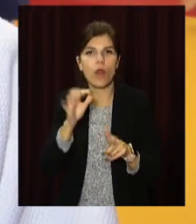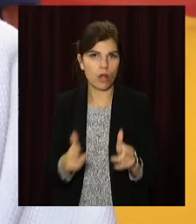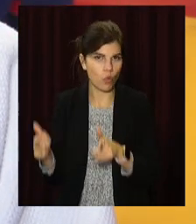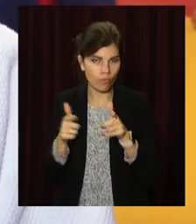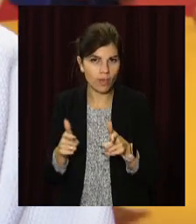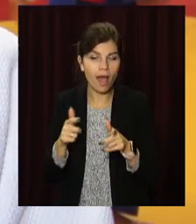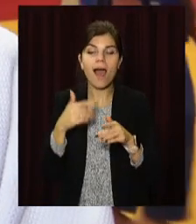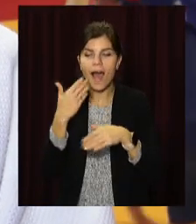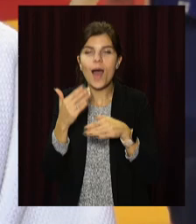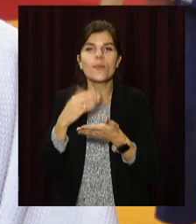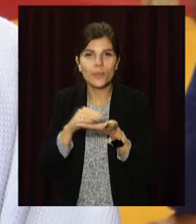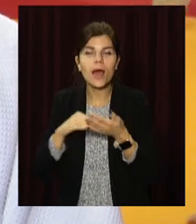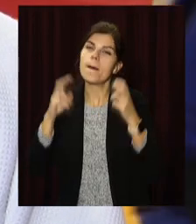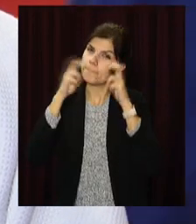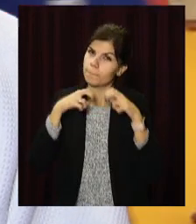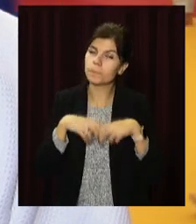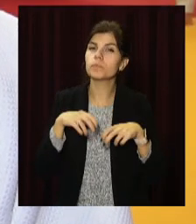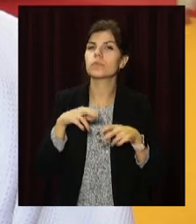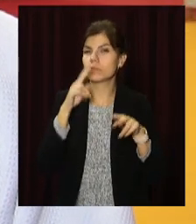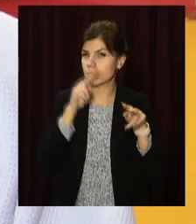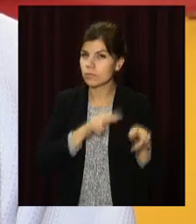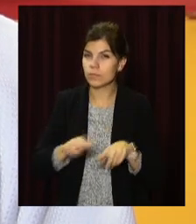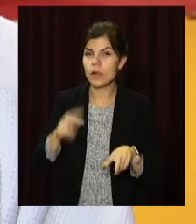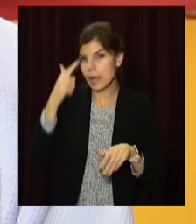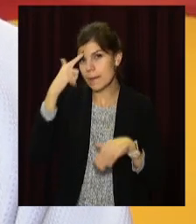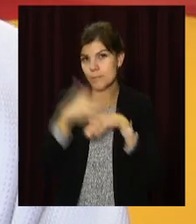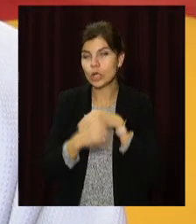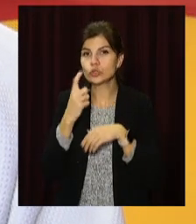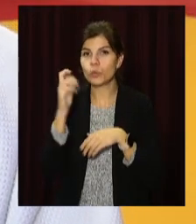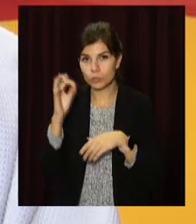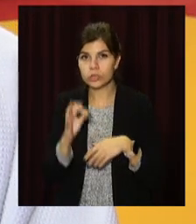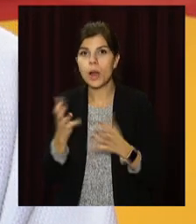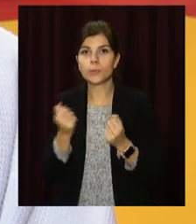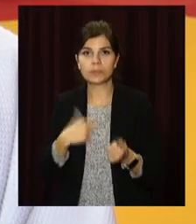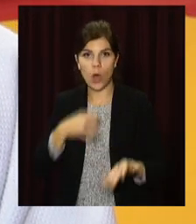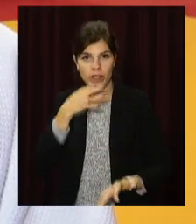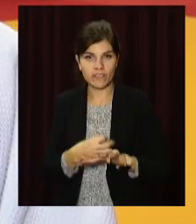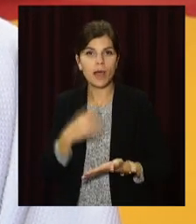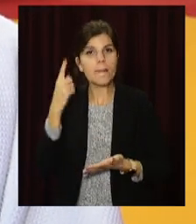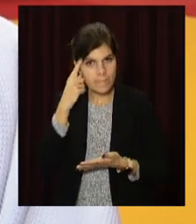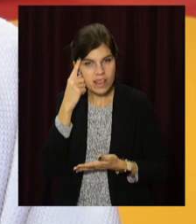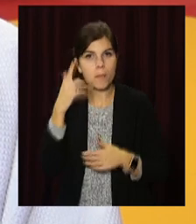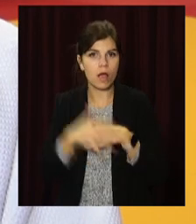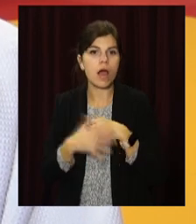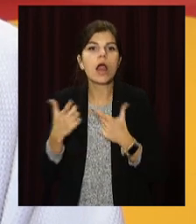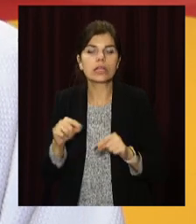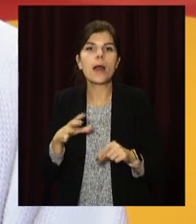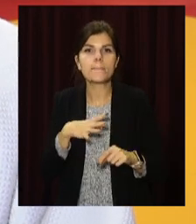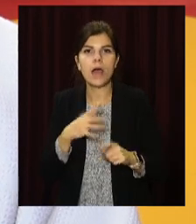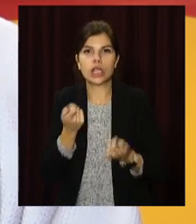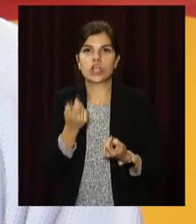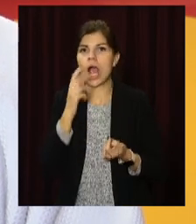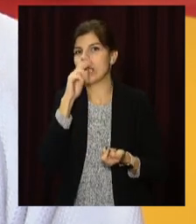Вот. Анализировал, понимаю на 100%, беру на себя ответственность, понимаю, где были